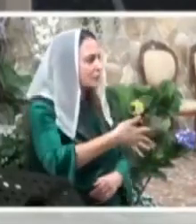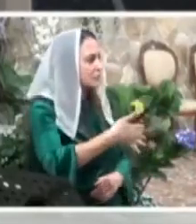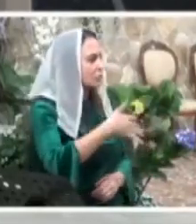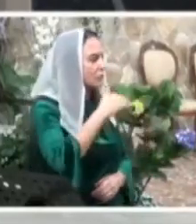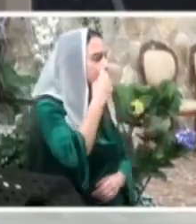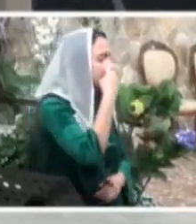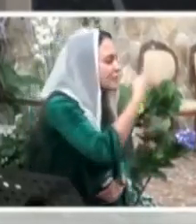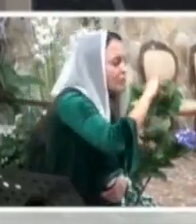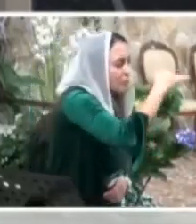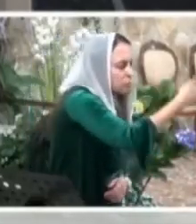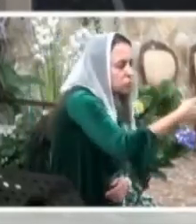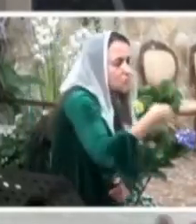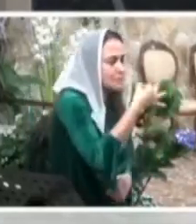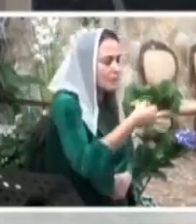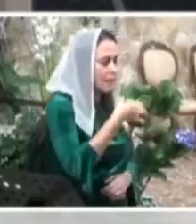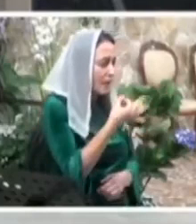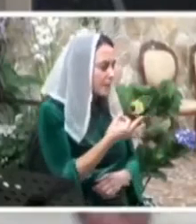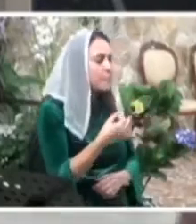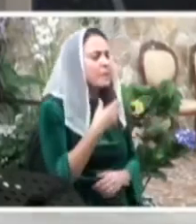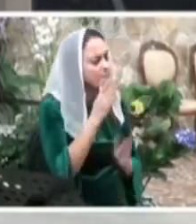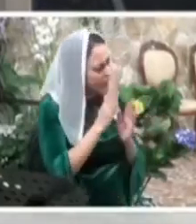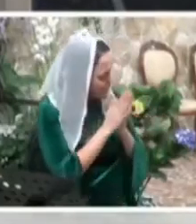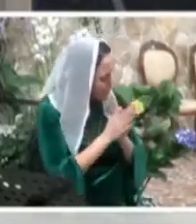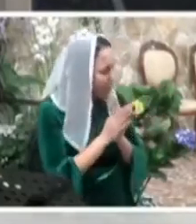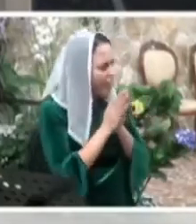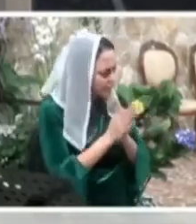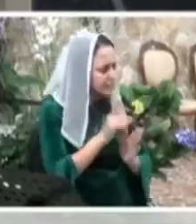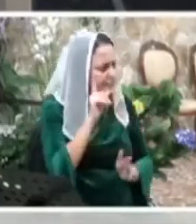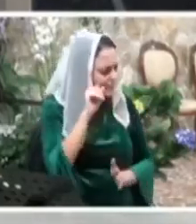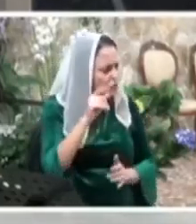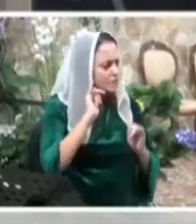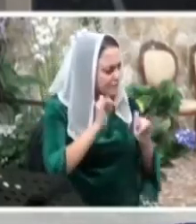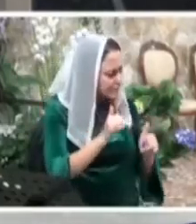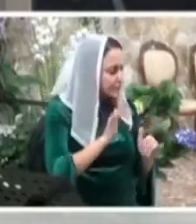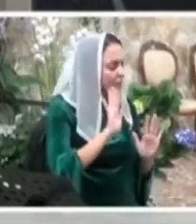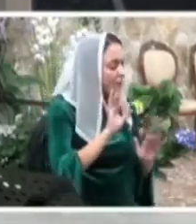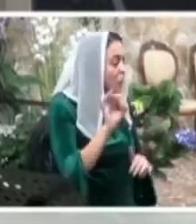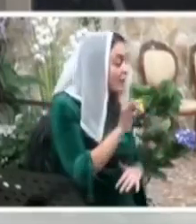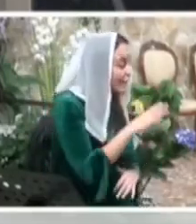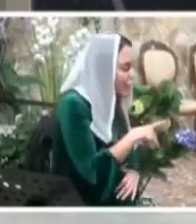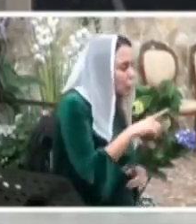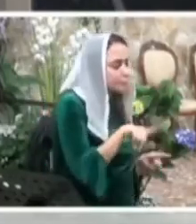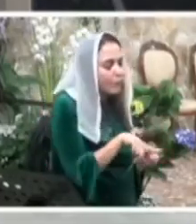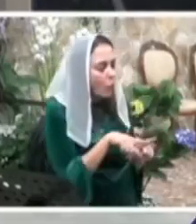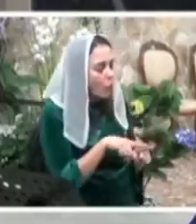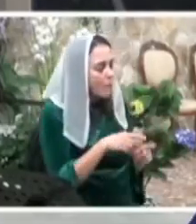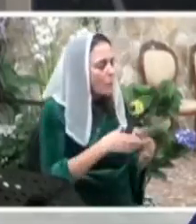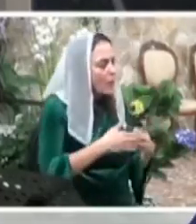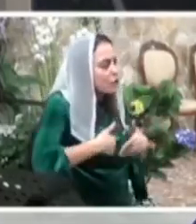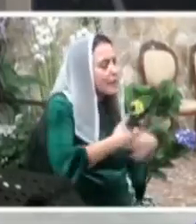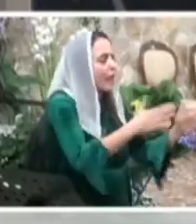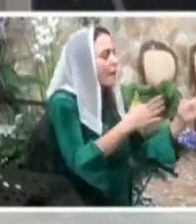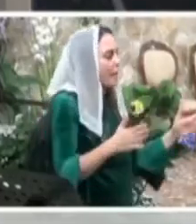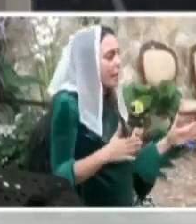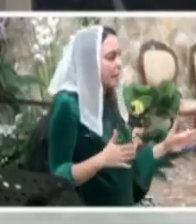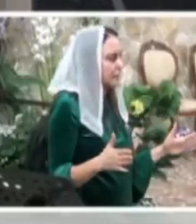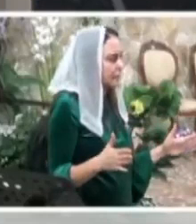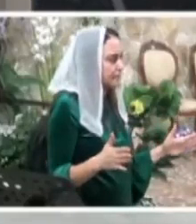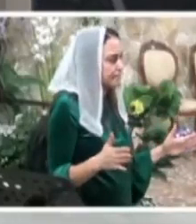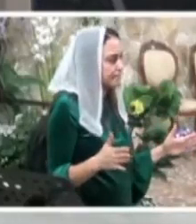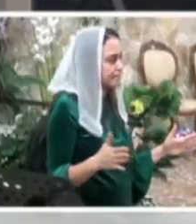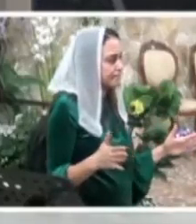diversive. Sì, si prega il Signore, però con la porta aperta.